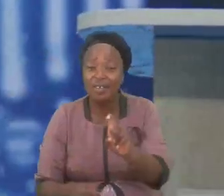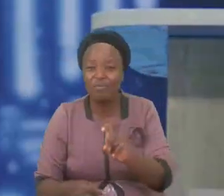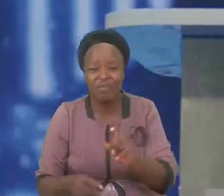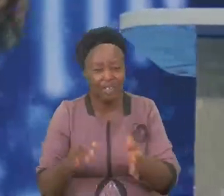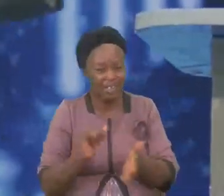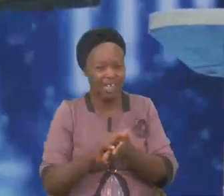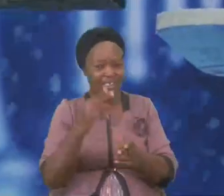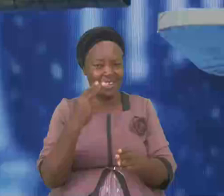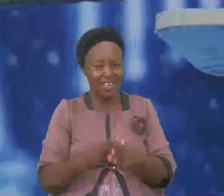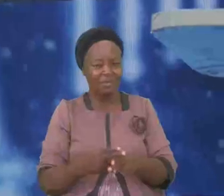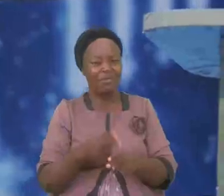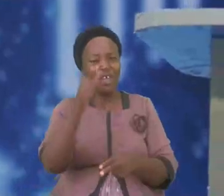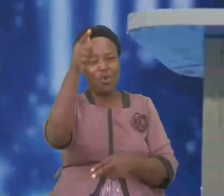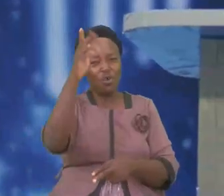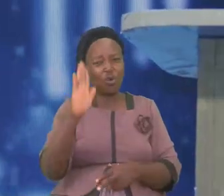Ce nom,